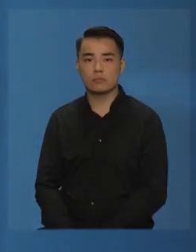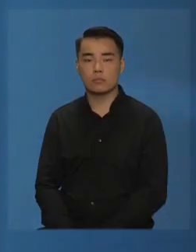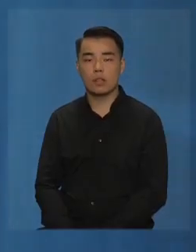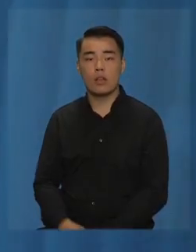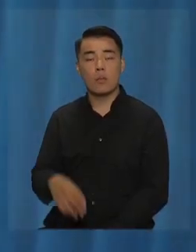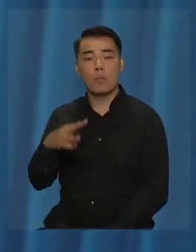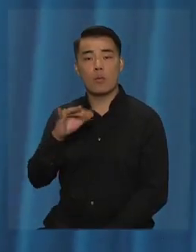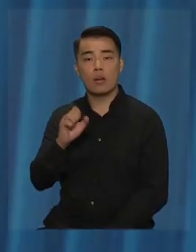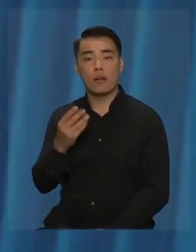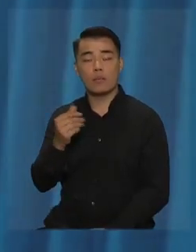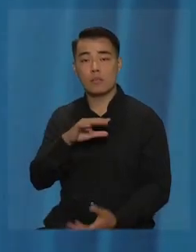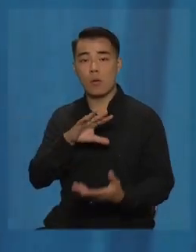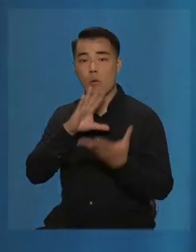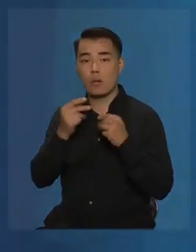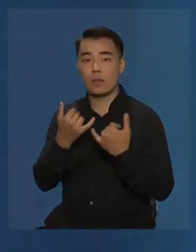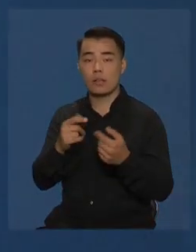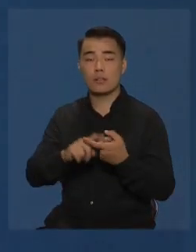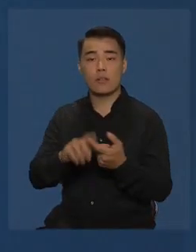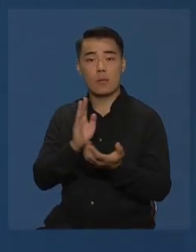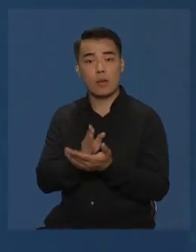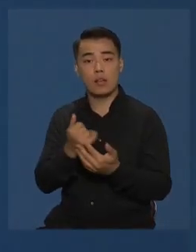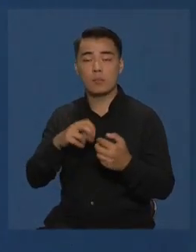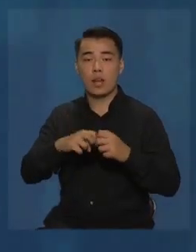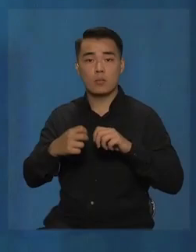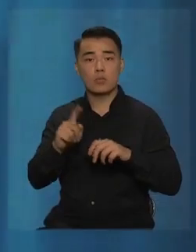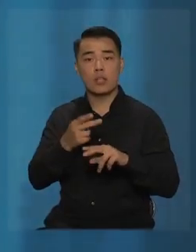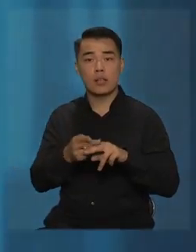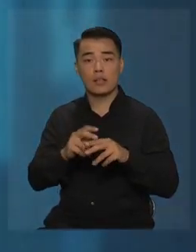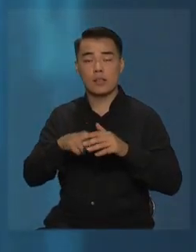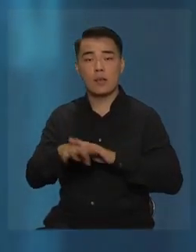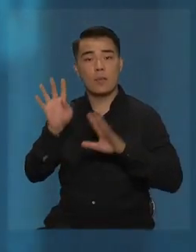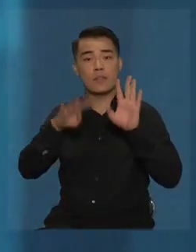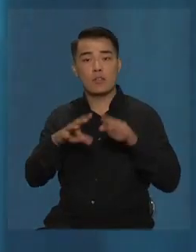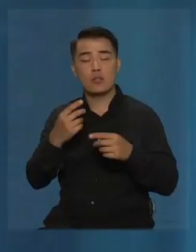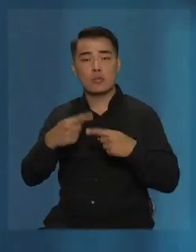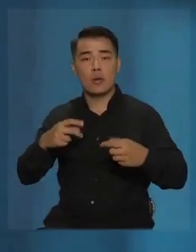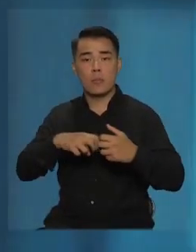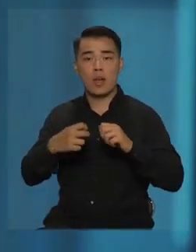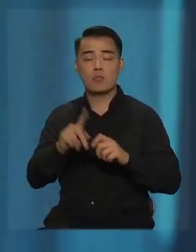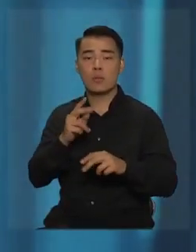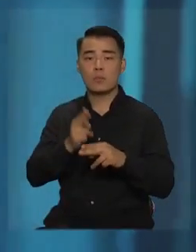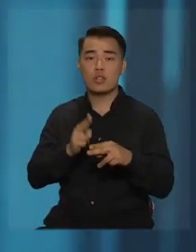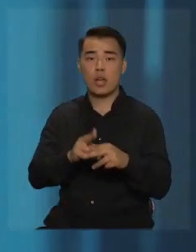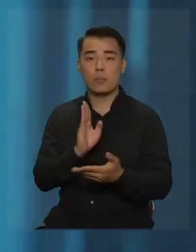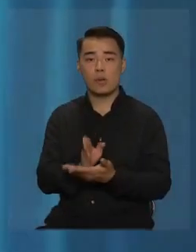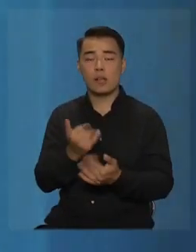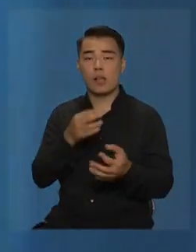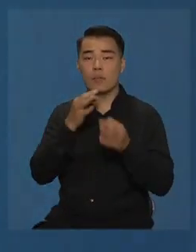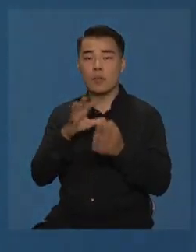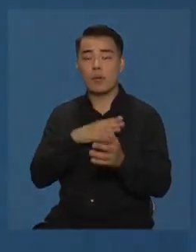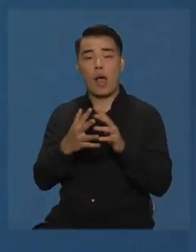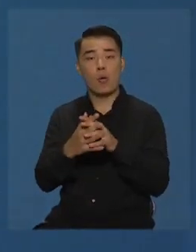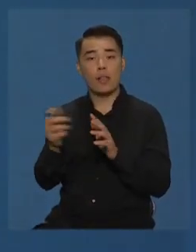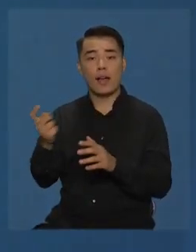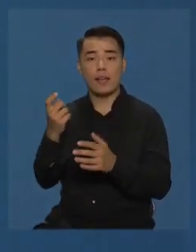Ұн бағасына орақ науқанының әсері бар ма? Жиын терімге жауын шашыннан басқа тағы не кедергі келтіруде? Бұл жөнде ауыл